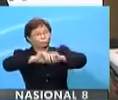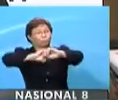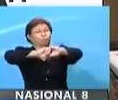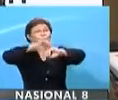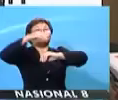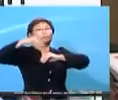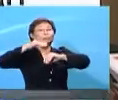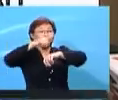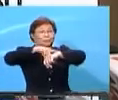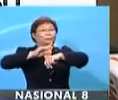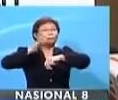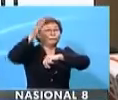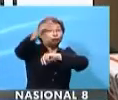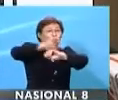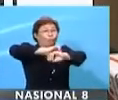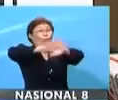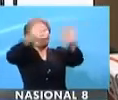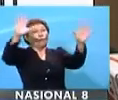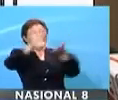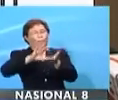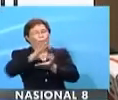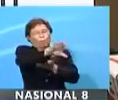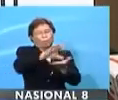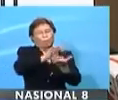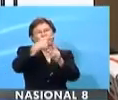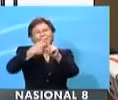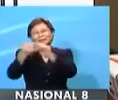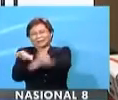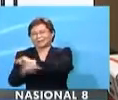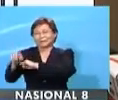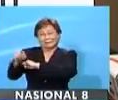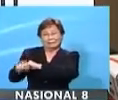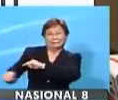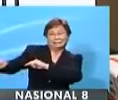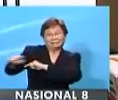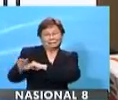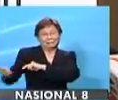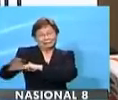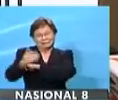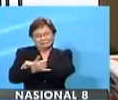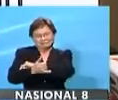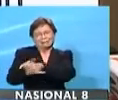bahawa pelaburan daripada negara-negara ini akan terus bertambah.